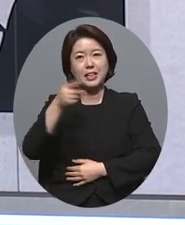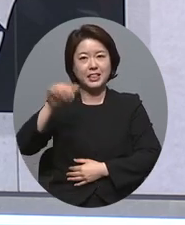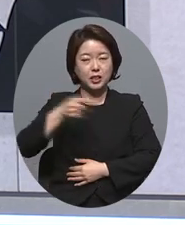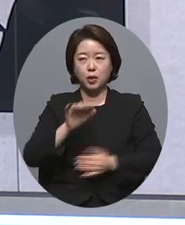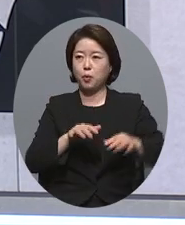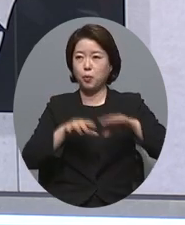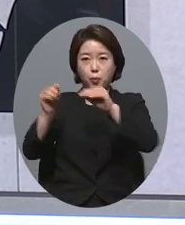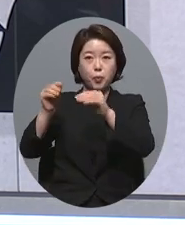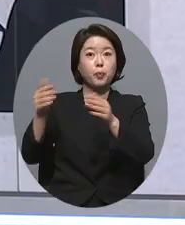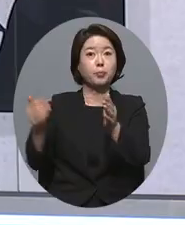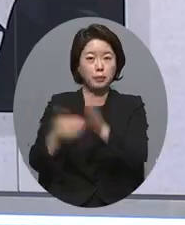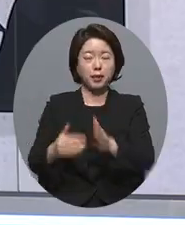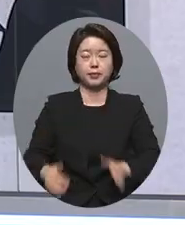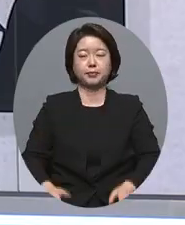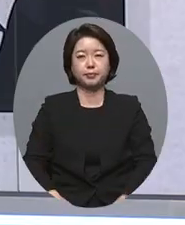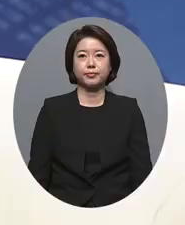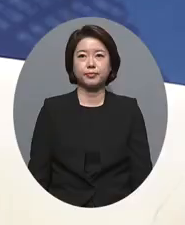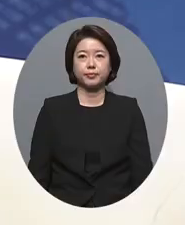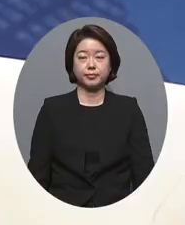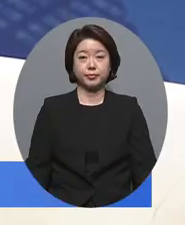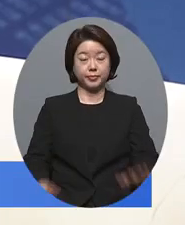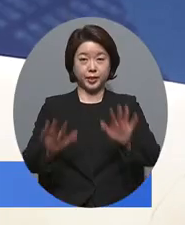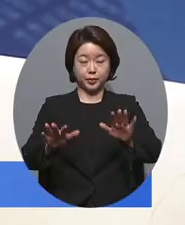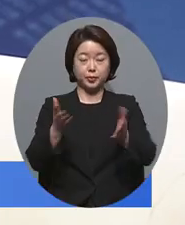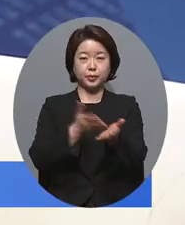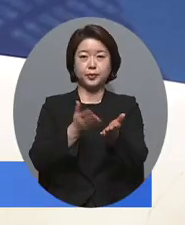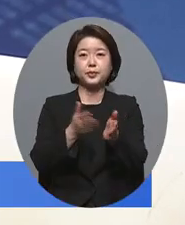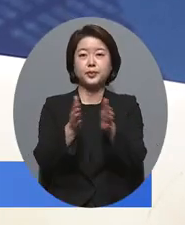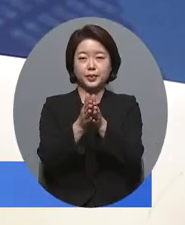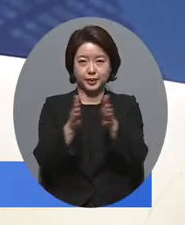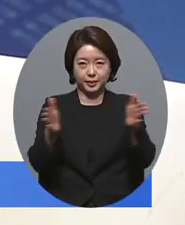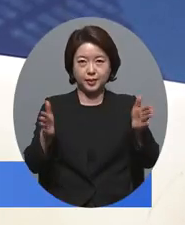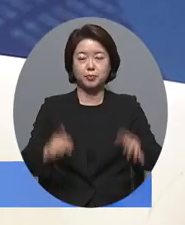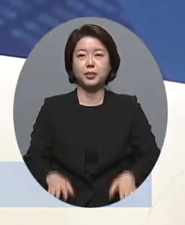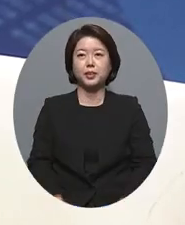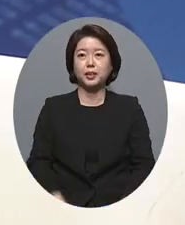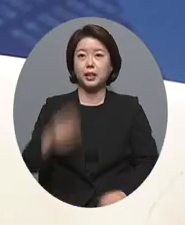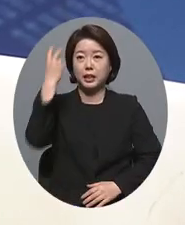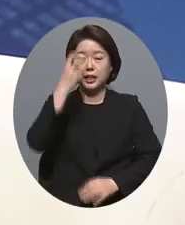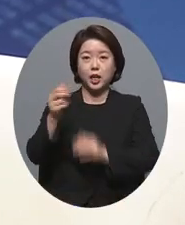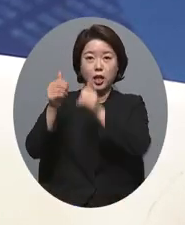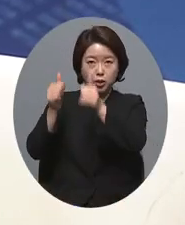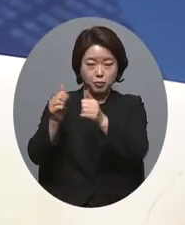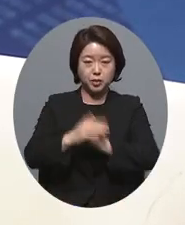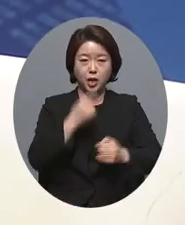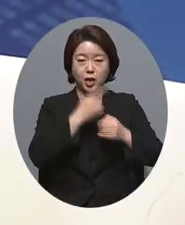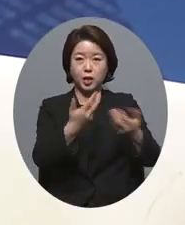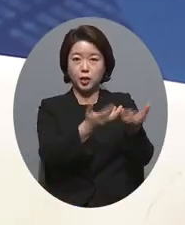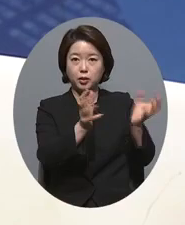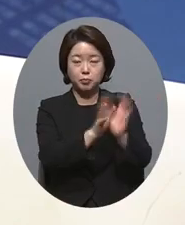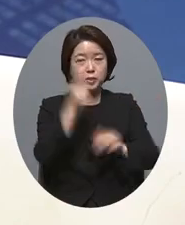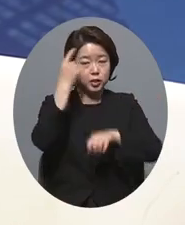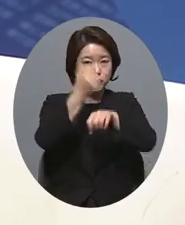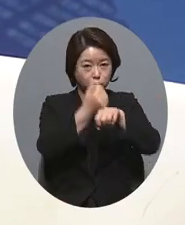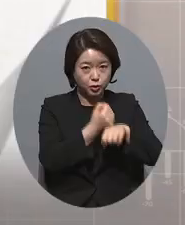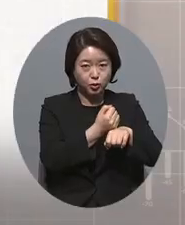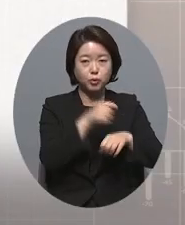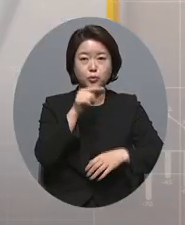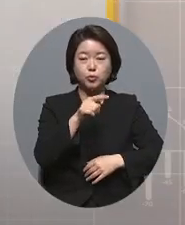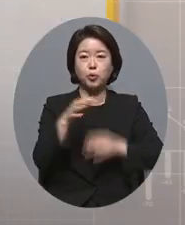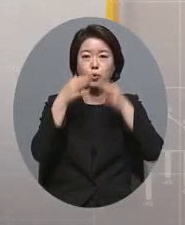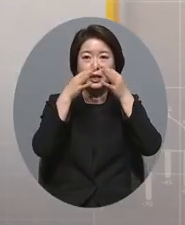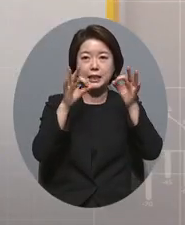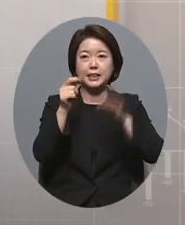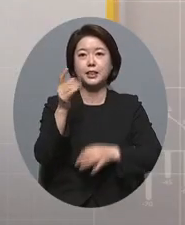후에 시작합니다. 잠시만 기다려주십시오. 네, 화요일 신통방통 시작하겠습니다. 검찰이 민주연구원 김용 부원장